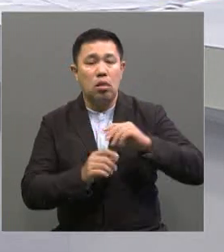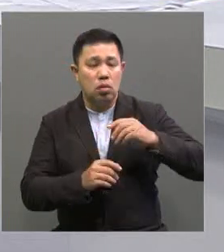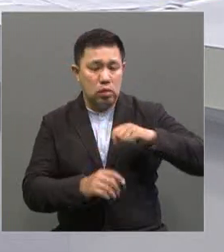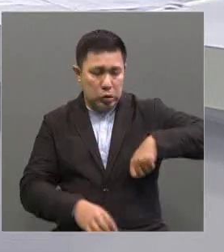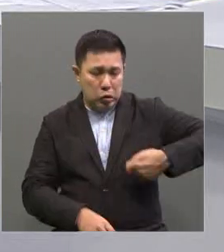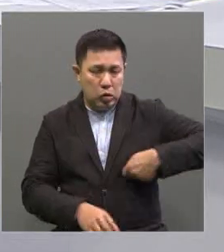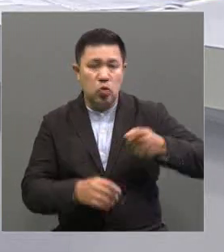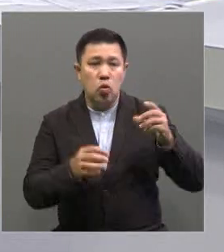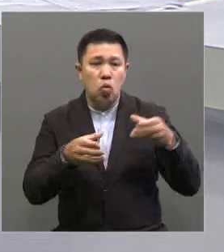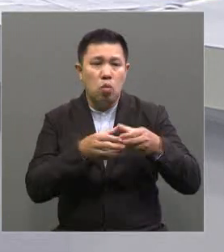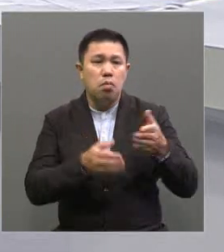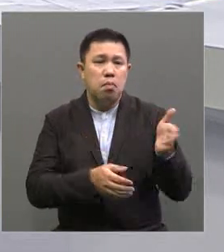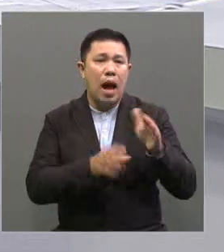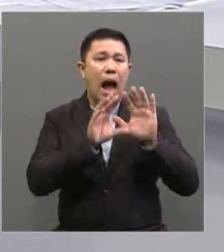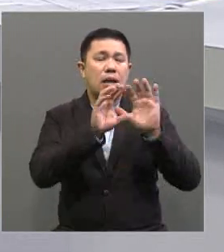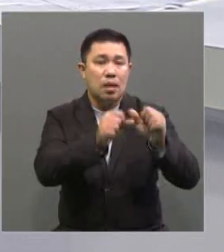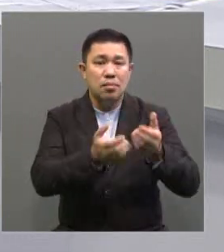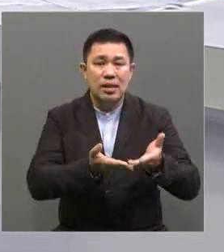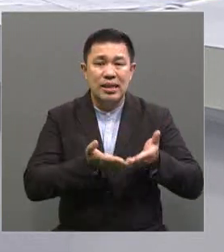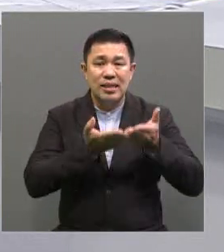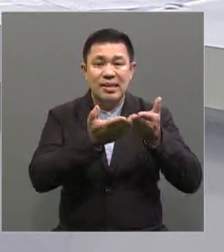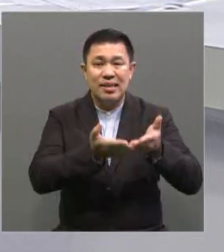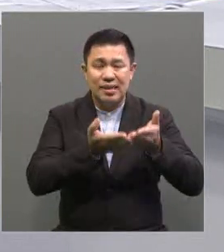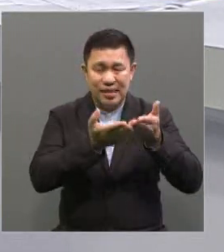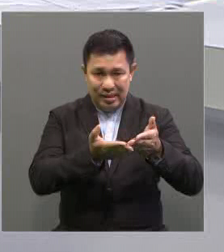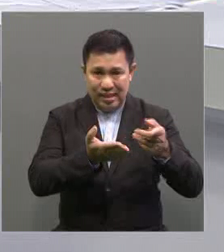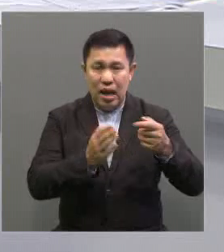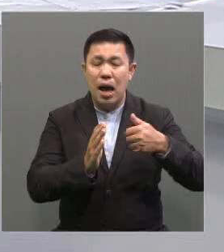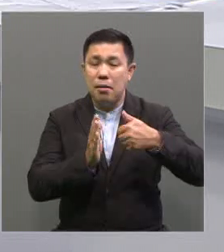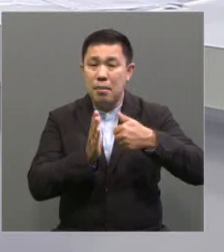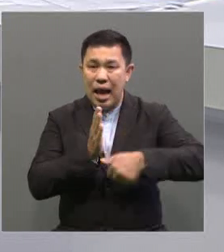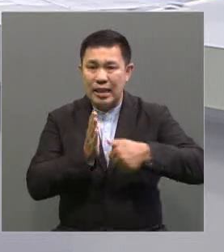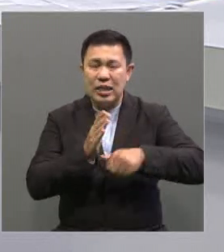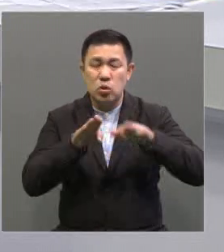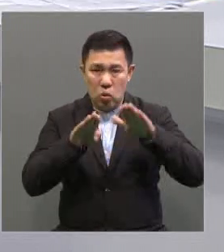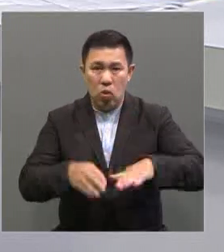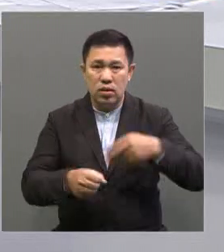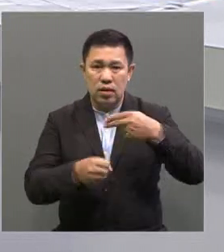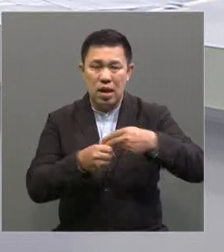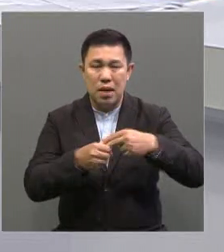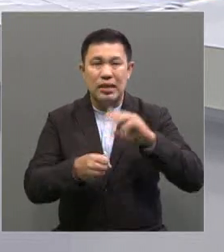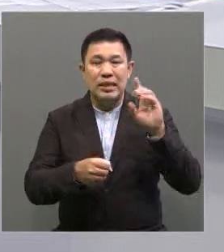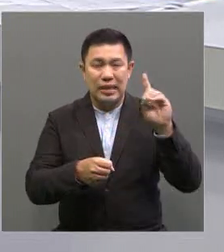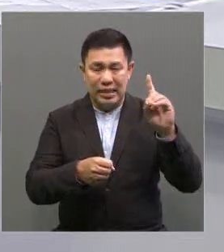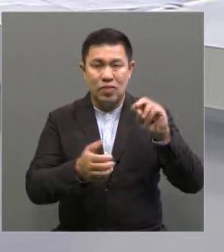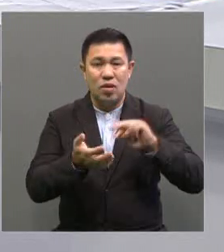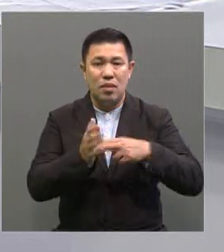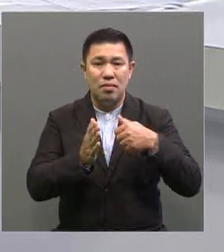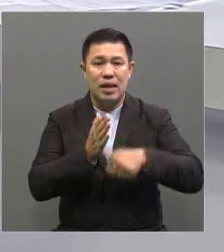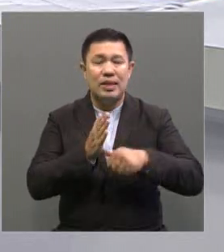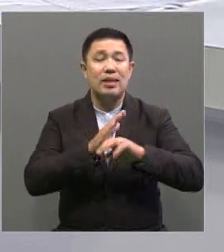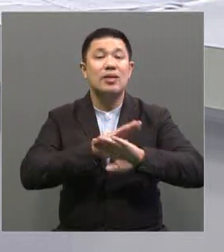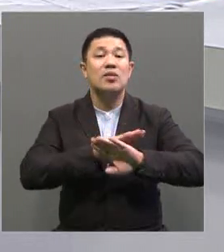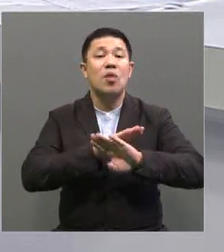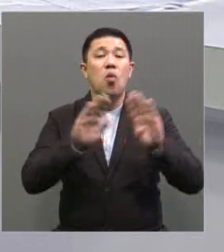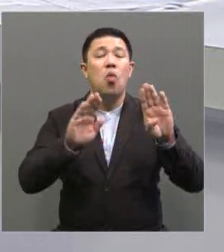ลุ่มประมงพาณิชย์ก็คือเขาจะยกเว้นภาษีน้ำมันดีเซลให้เพื่อให้ราคาน้ำมันเนี่ยมันถูกลงเพราะว่ามันจะไม่มีภาษีตรงนี้แต่ทีนี้เนี่ย